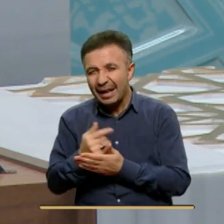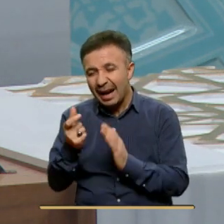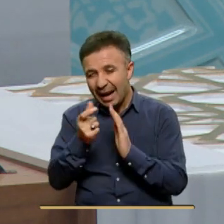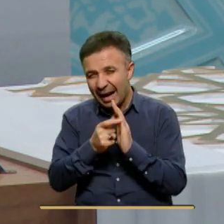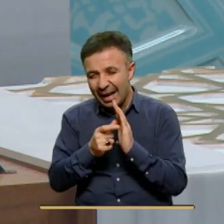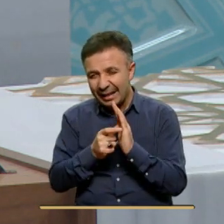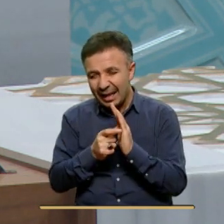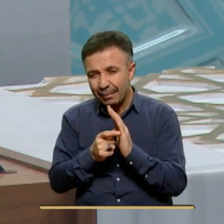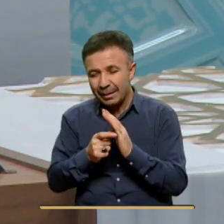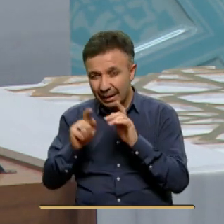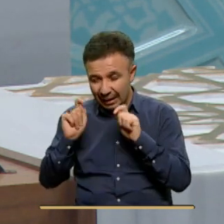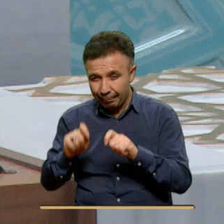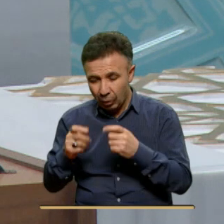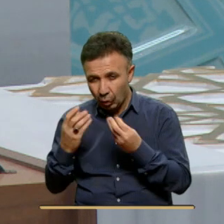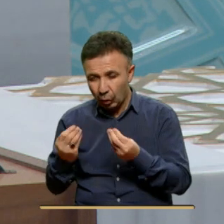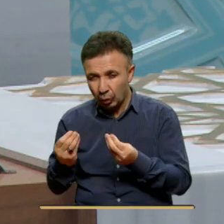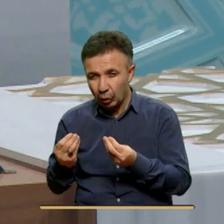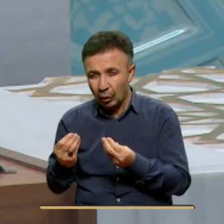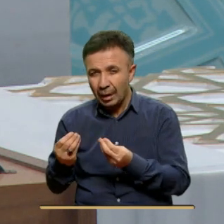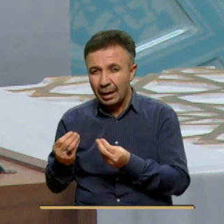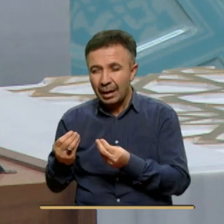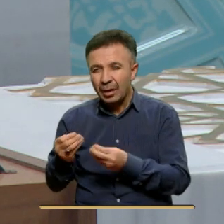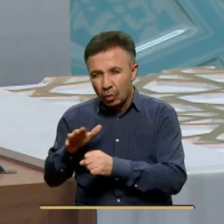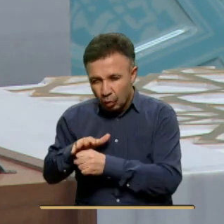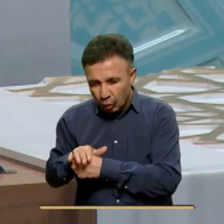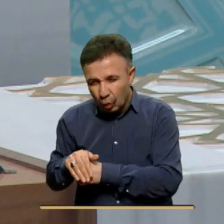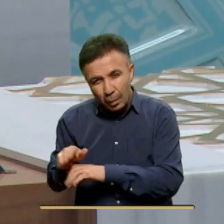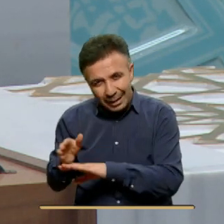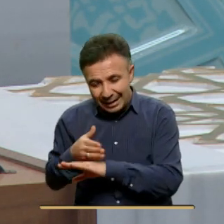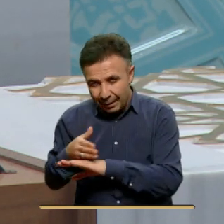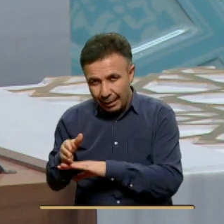ayetlerimize yapmış olduğu zulüm nedeniyle